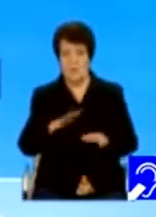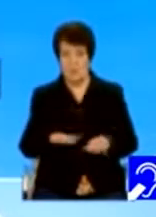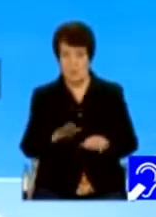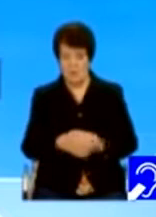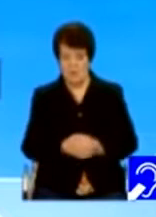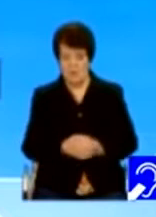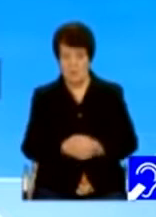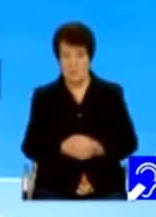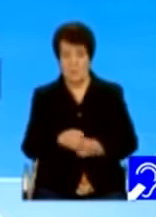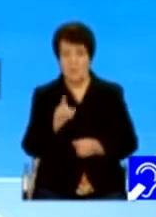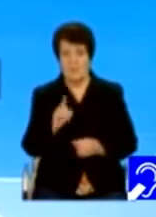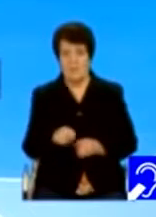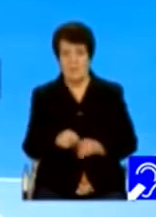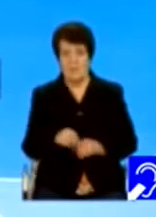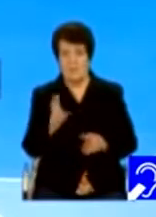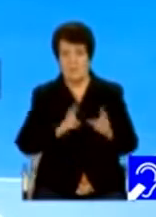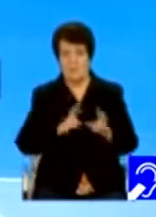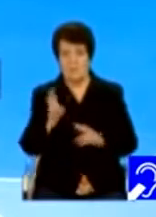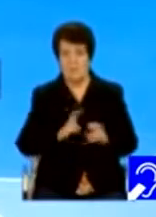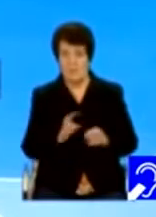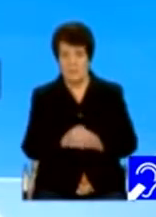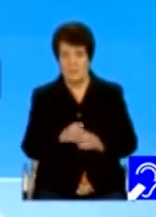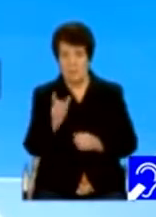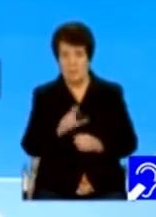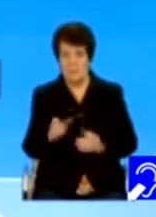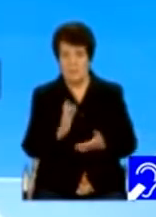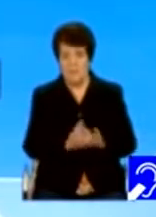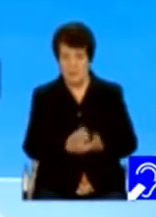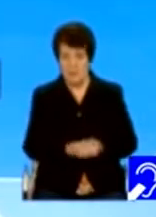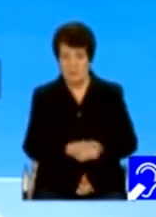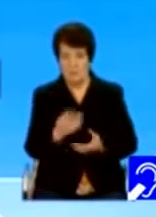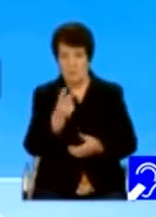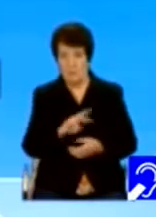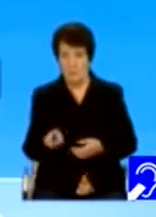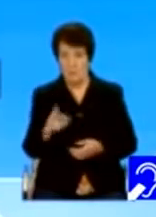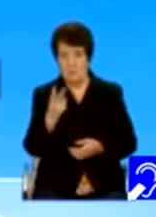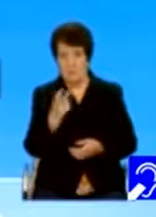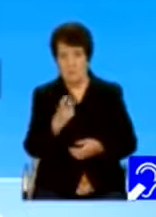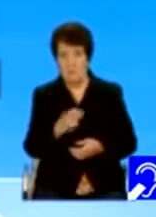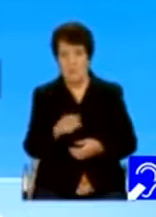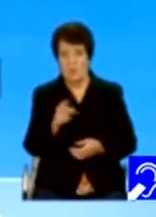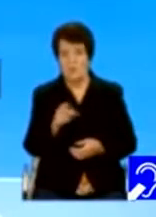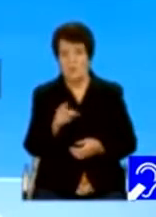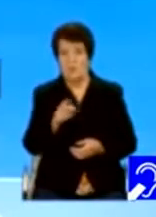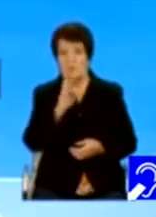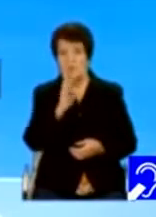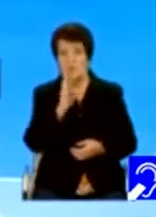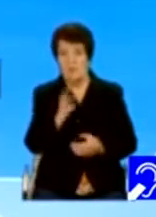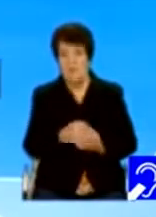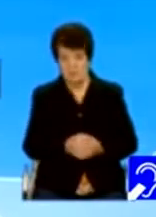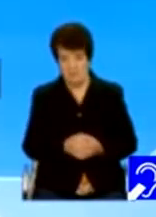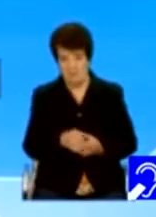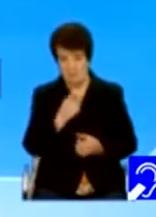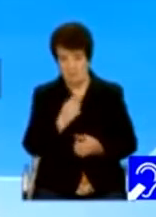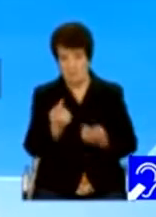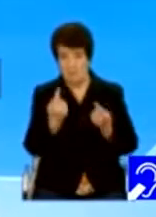mers la Obileni, unde există o întreprindere cu capital străin și oamenii au de la 1.700, 2.000, 2.200 salariu, nu pensii. Oamenii care e exploatați